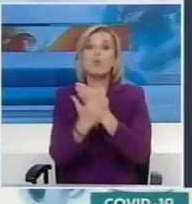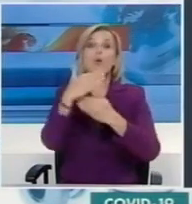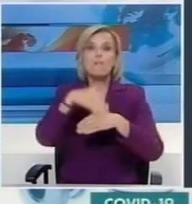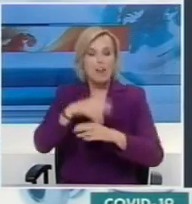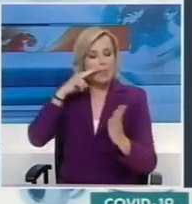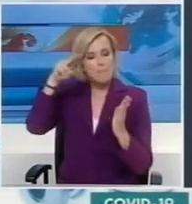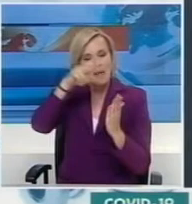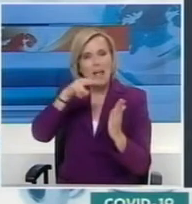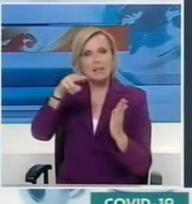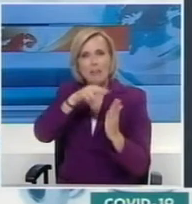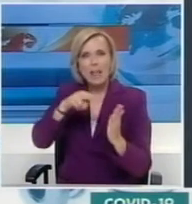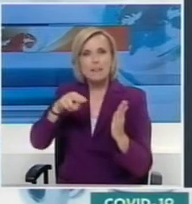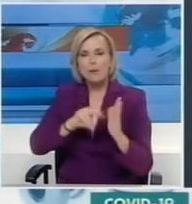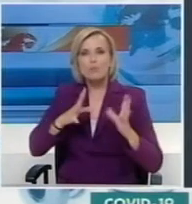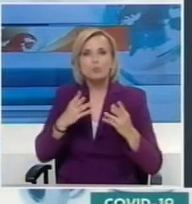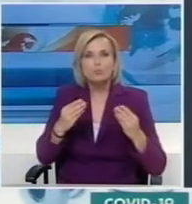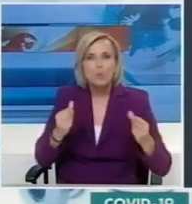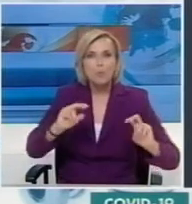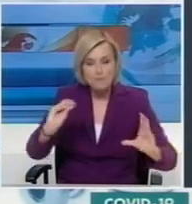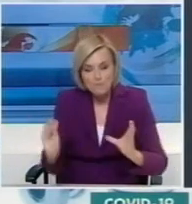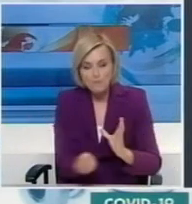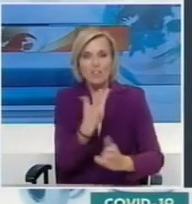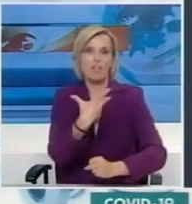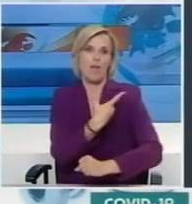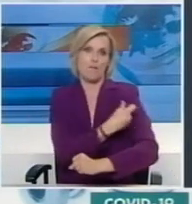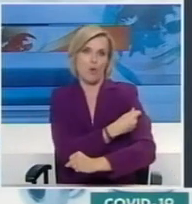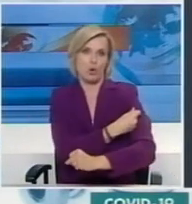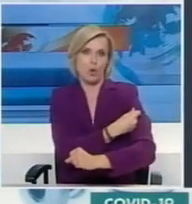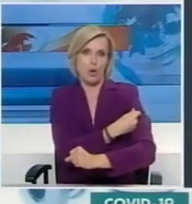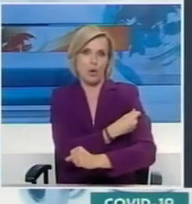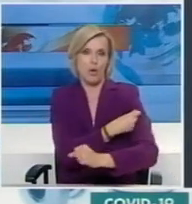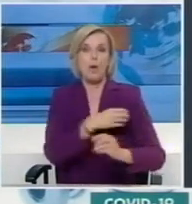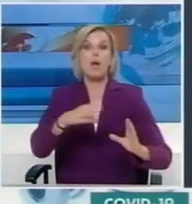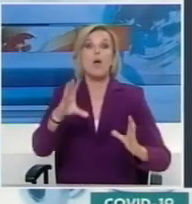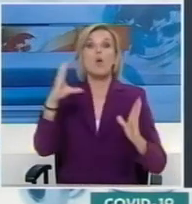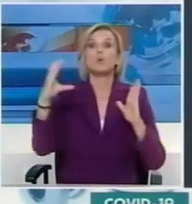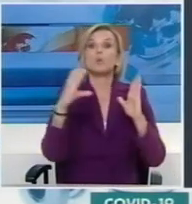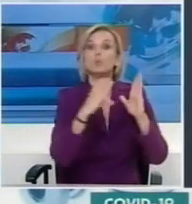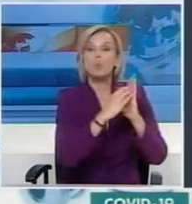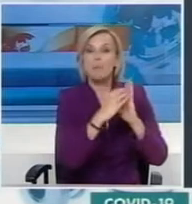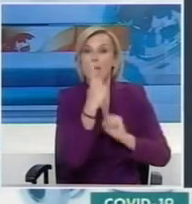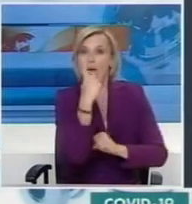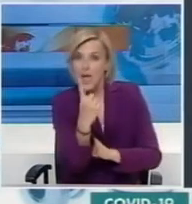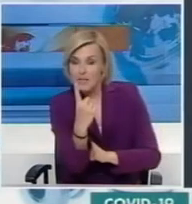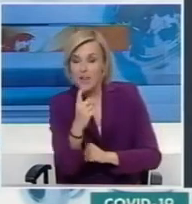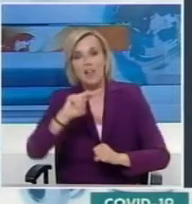φάσεις 1 και φάσεις 2 στρατηγική. Στη φάση 1 στρατηγική Έχουμε μελέτες οι οποίες